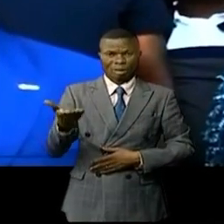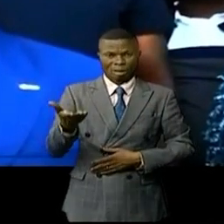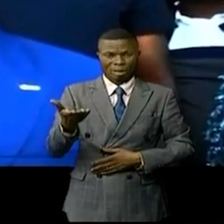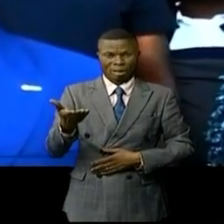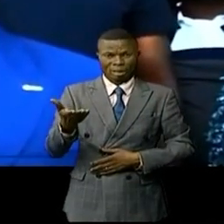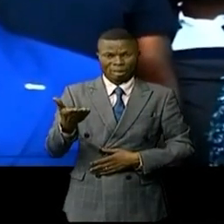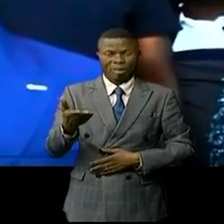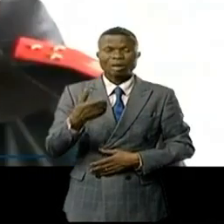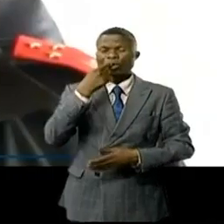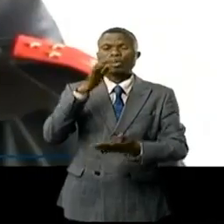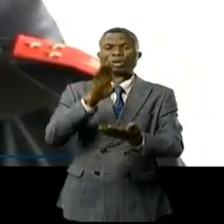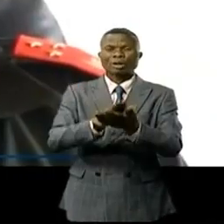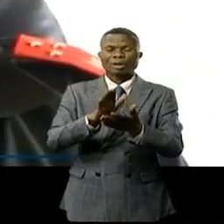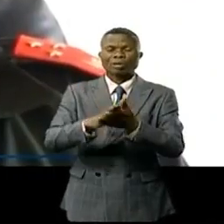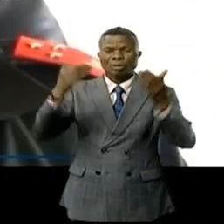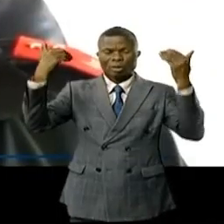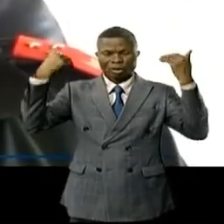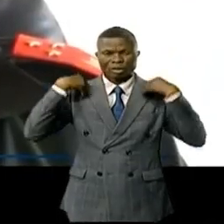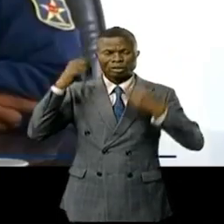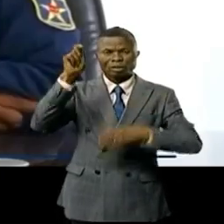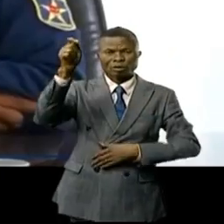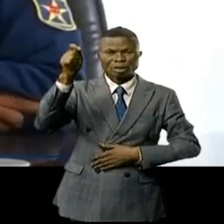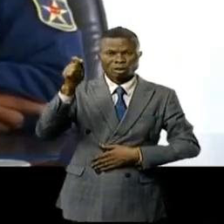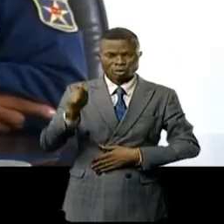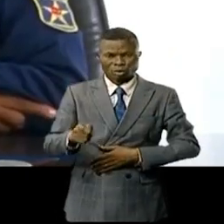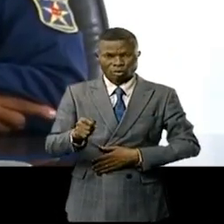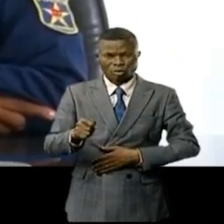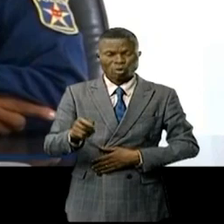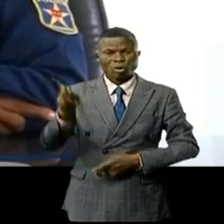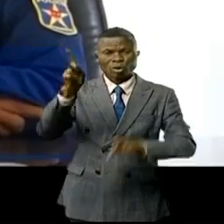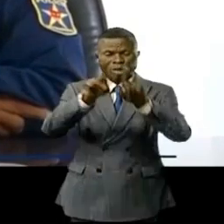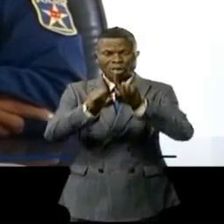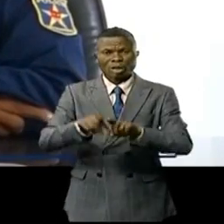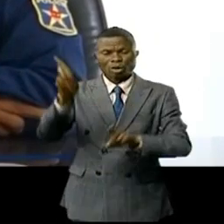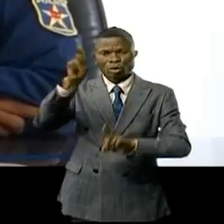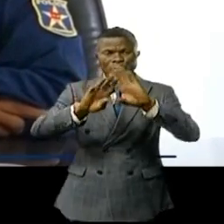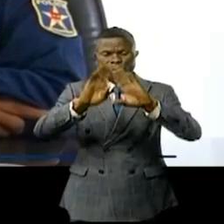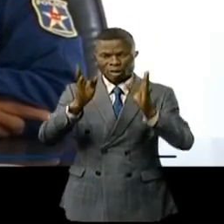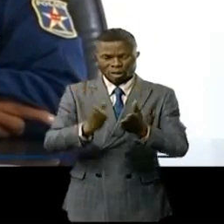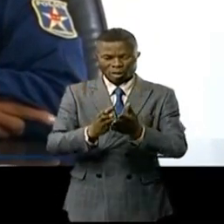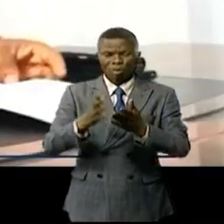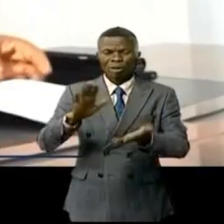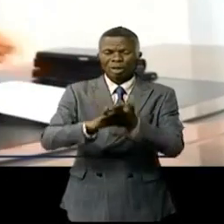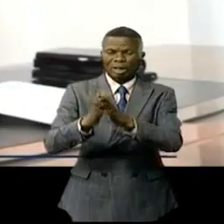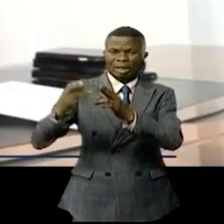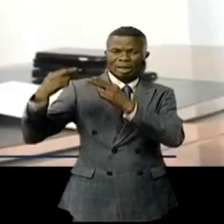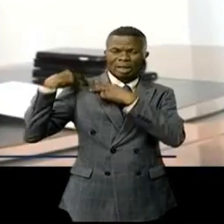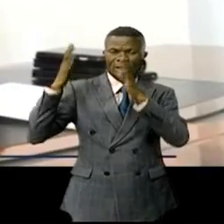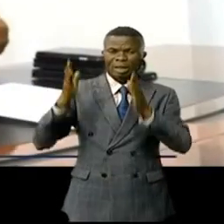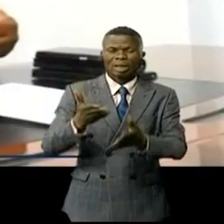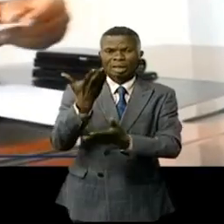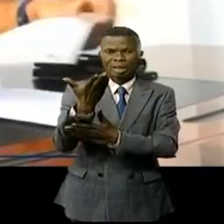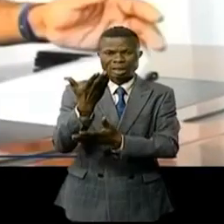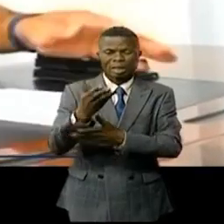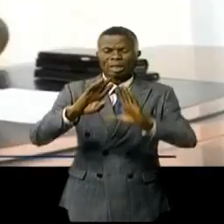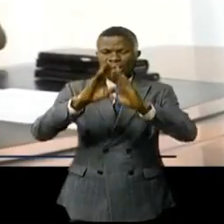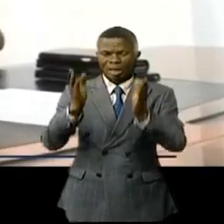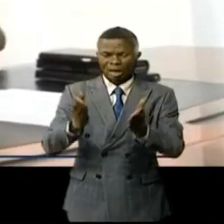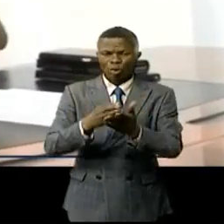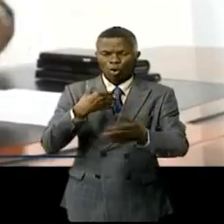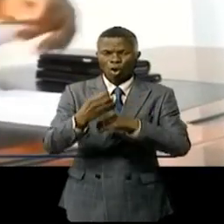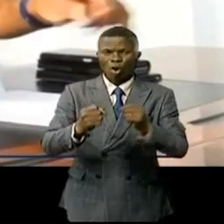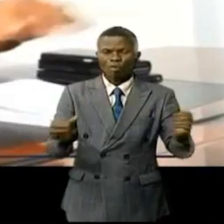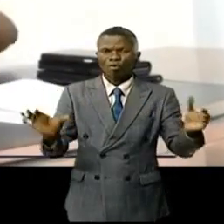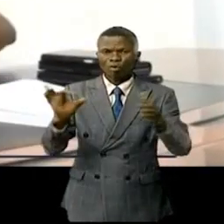qui félicite les autorités militaires met la population devant ses responsabilités et l'appelle à se mobiliser